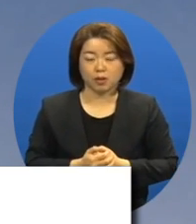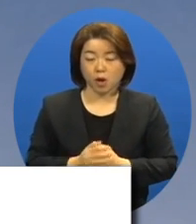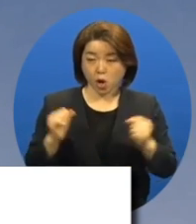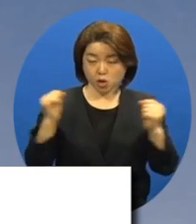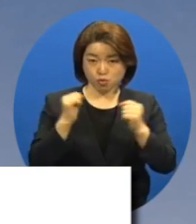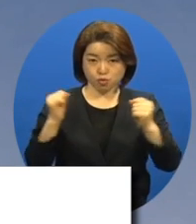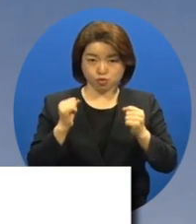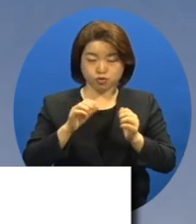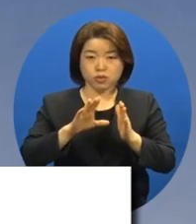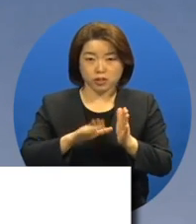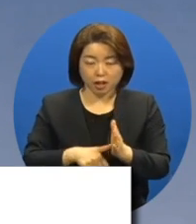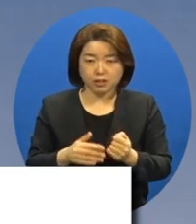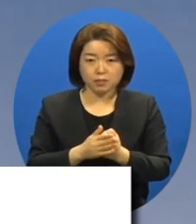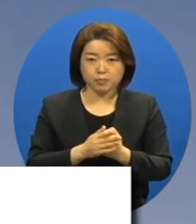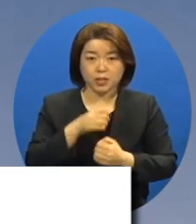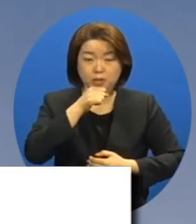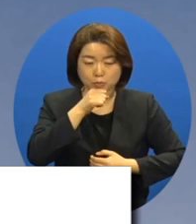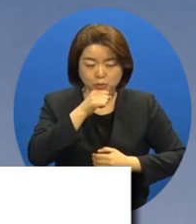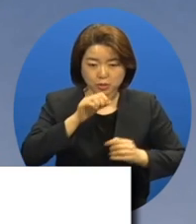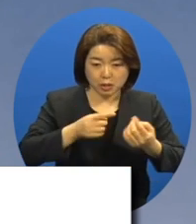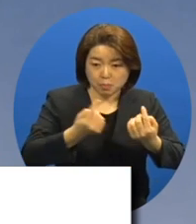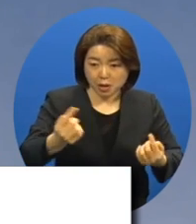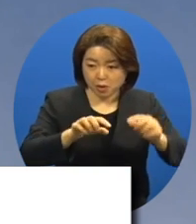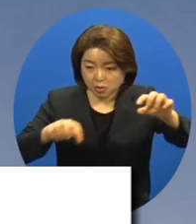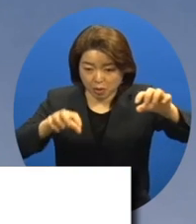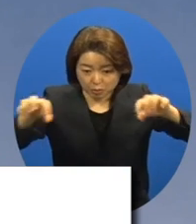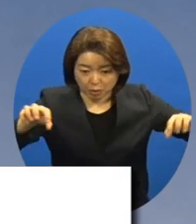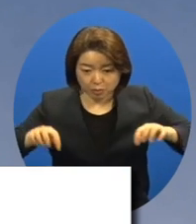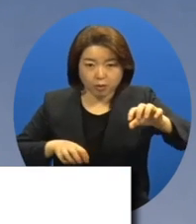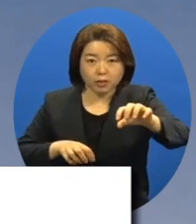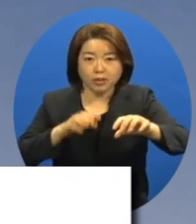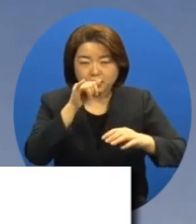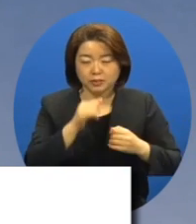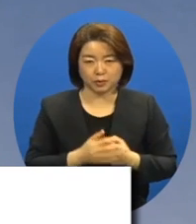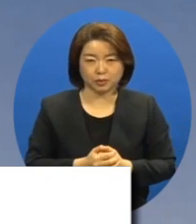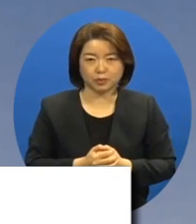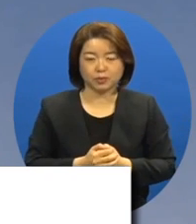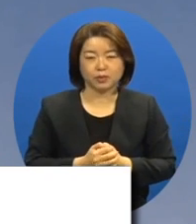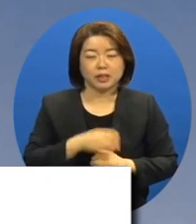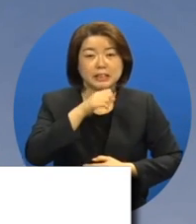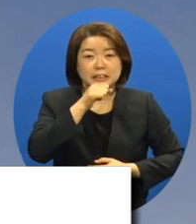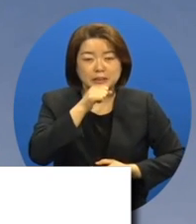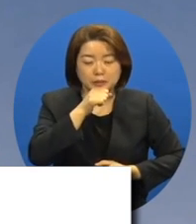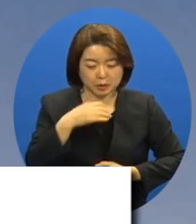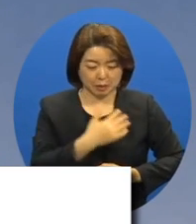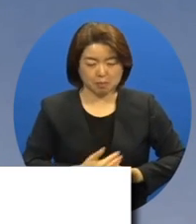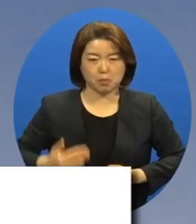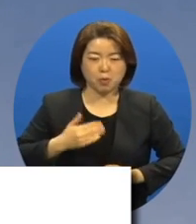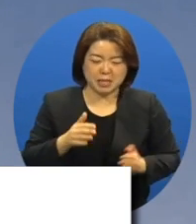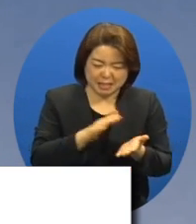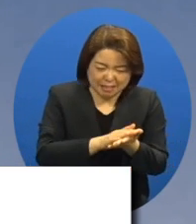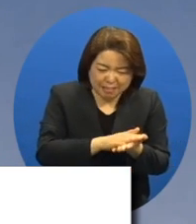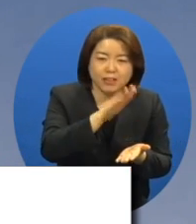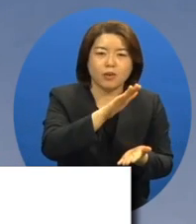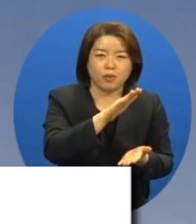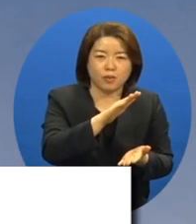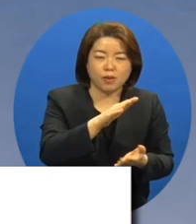기대 서로 따로따로 있다는 겁니다 염소는 채널이 굉장히 뜨겁고 그리고